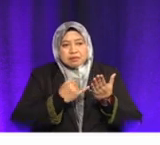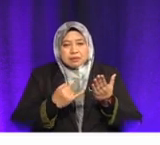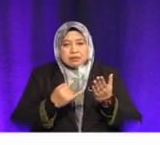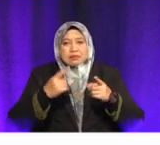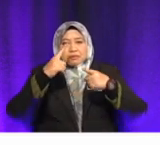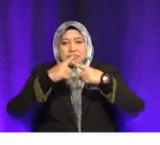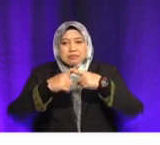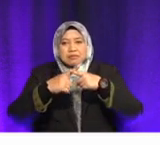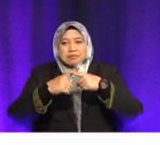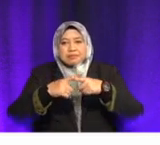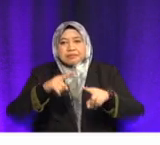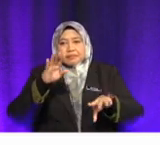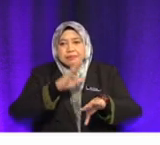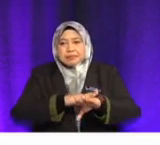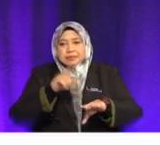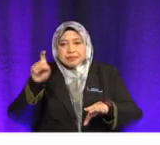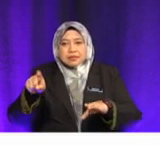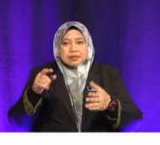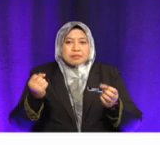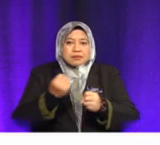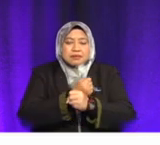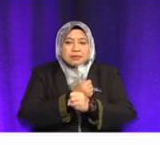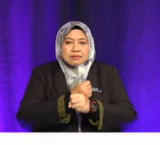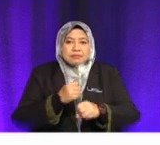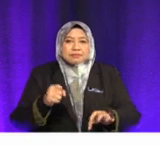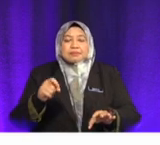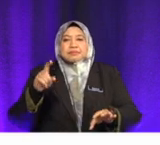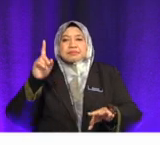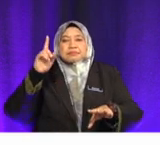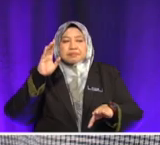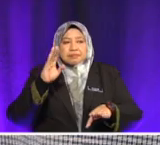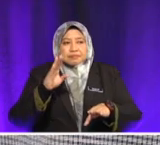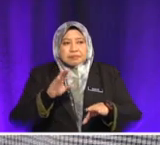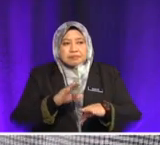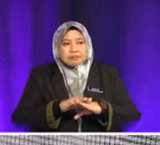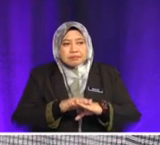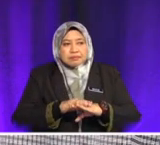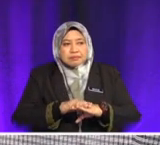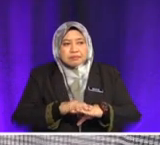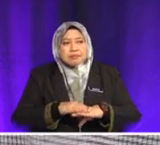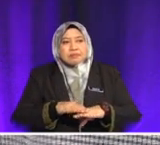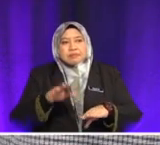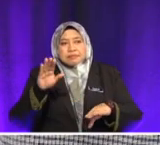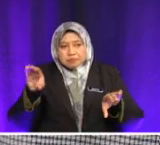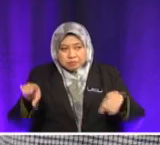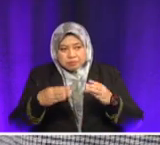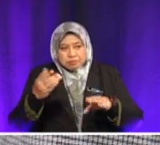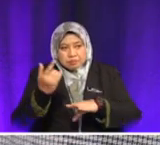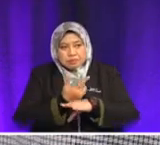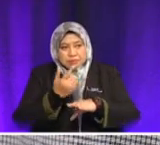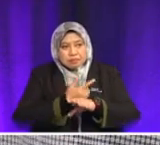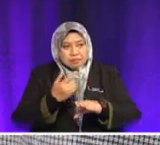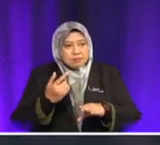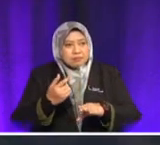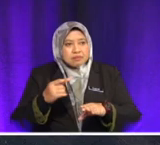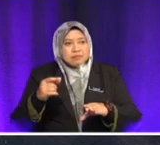bagi titik persilangan Oke kita pergi latihan pertama kita puas sih Coba ya